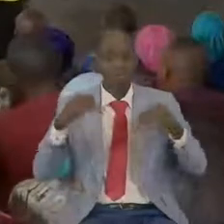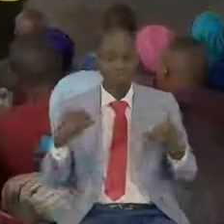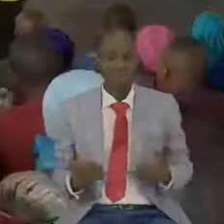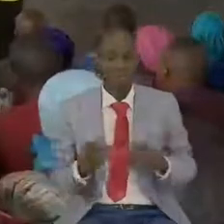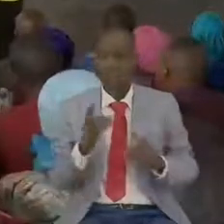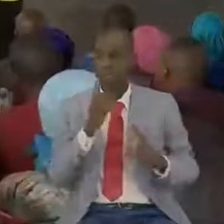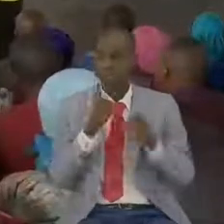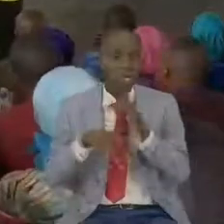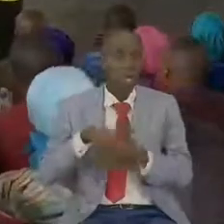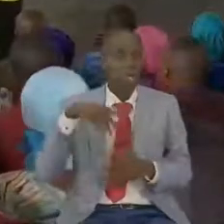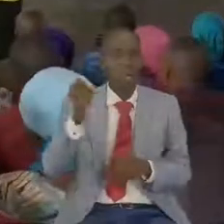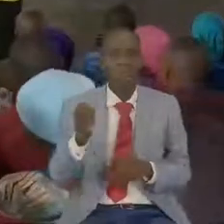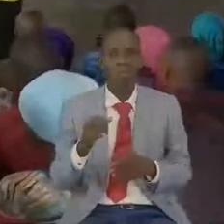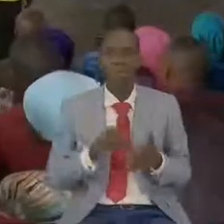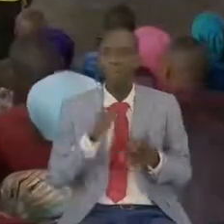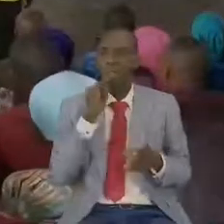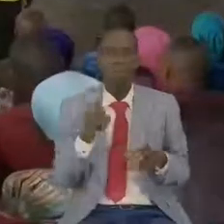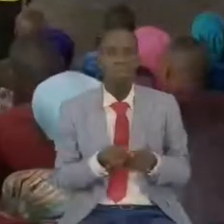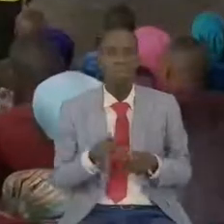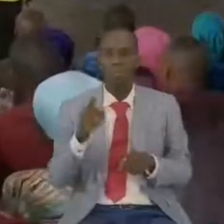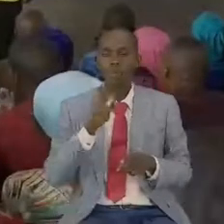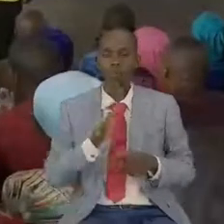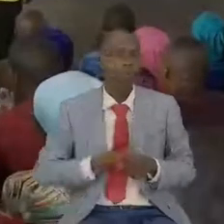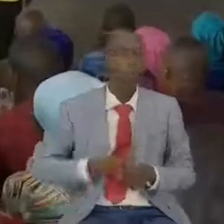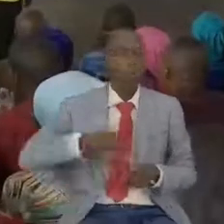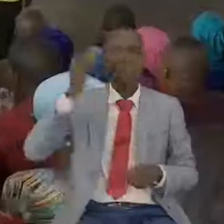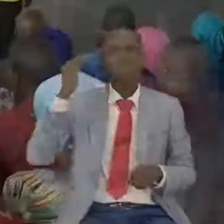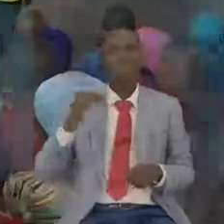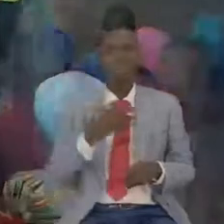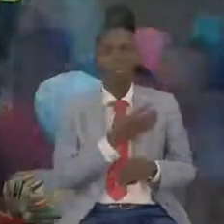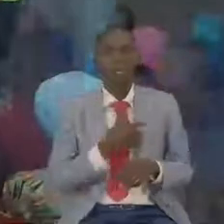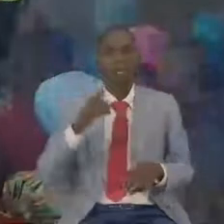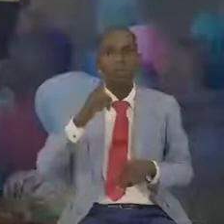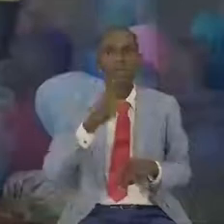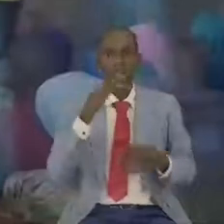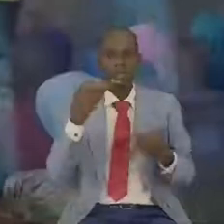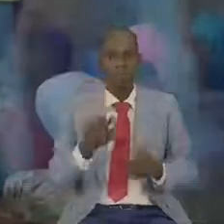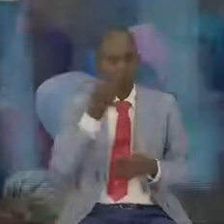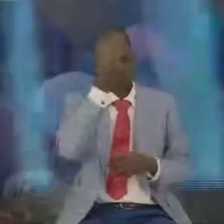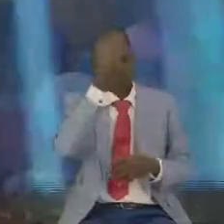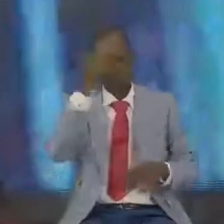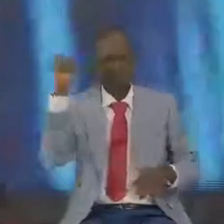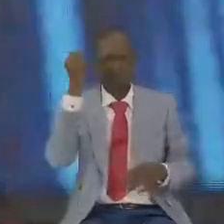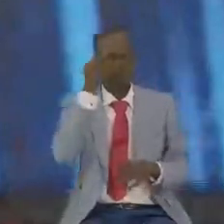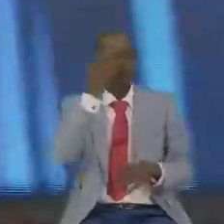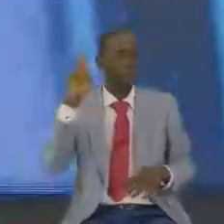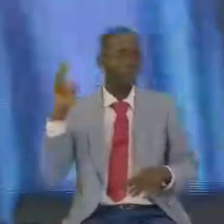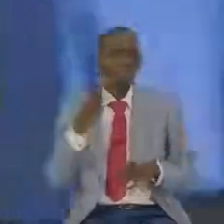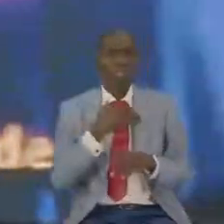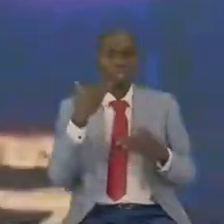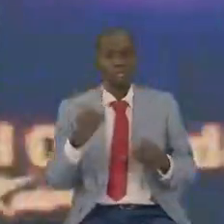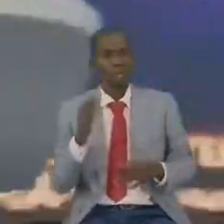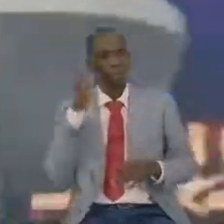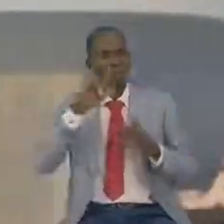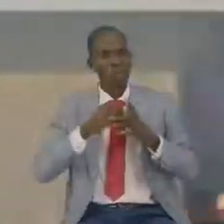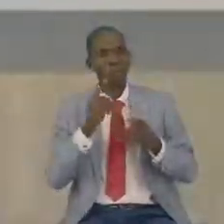ça sort. C'est comme une révolte. C'est comme la rébellion maintenant. Et maintenant, nous nous plaignons. Nous commençons à doiter les gens.